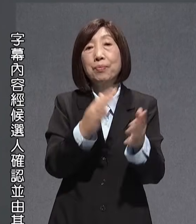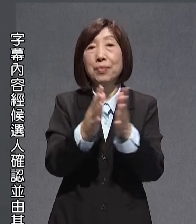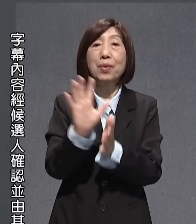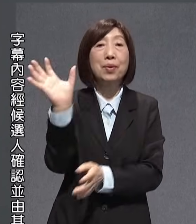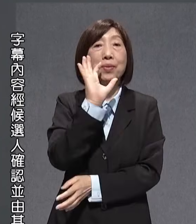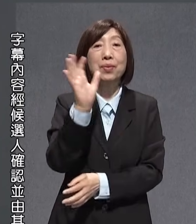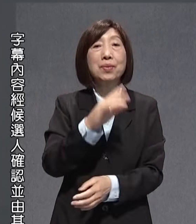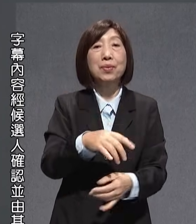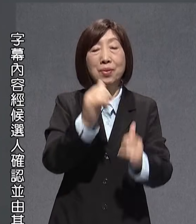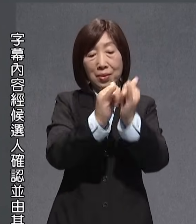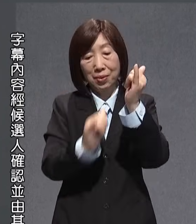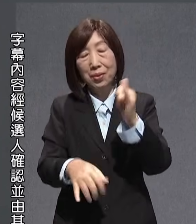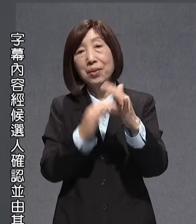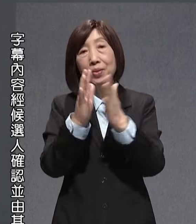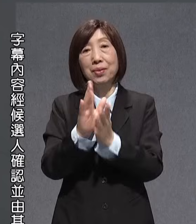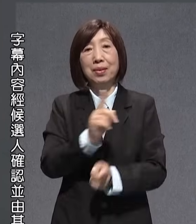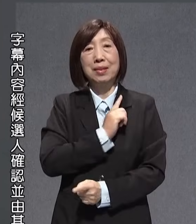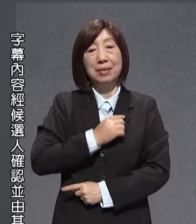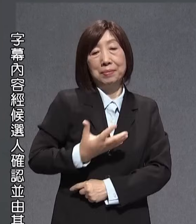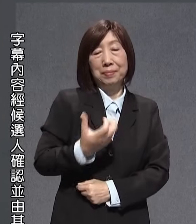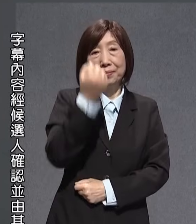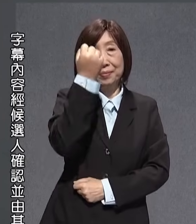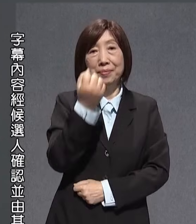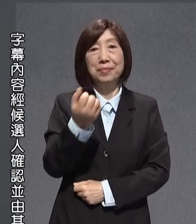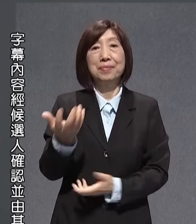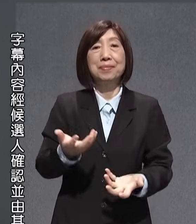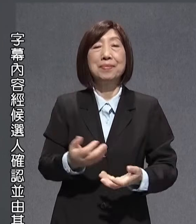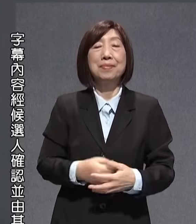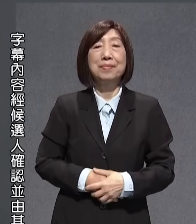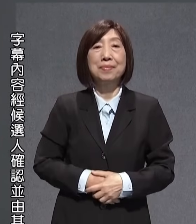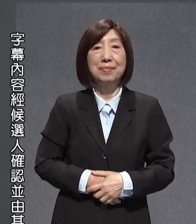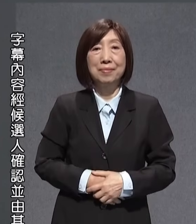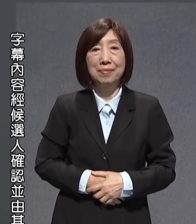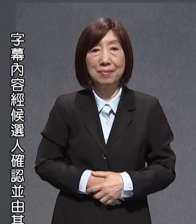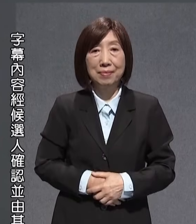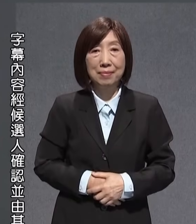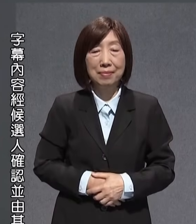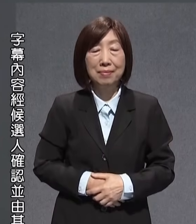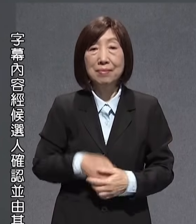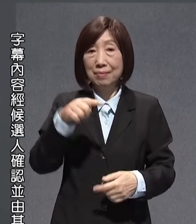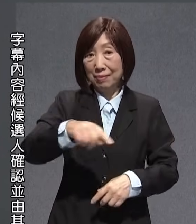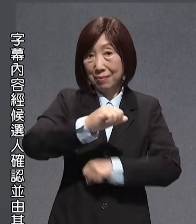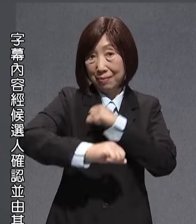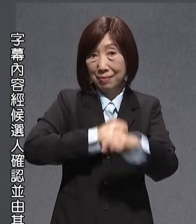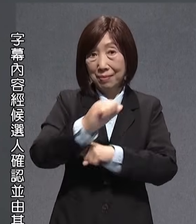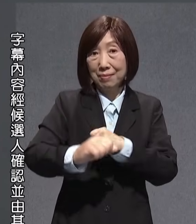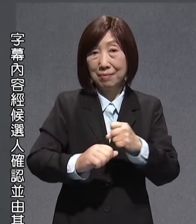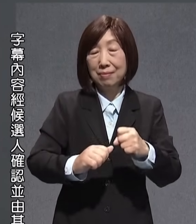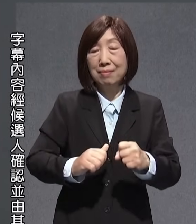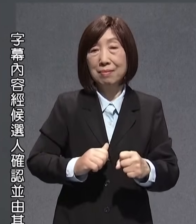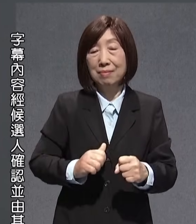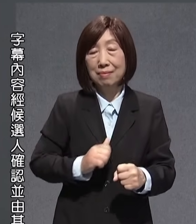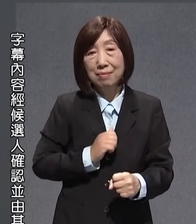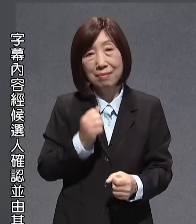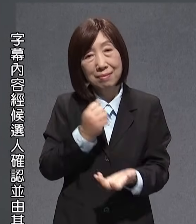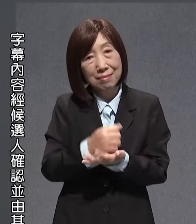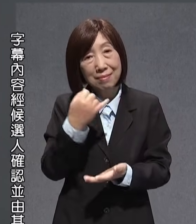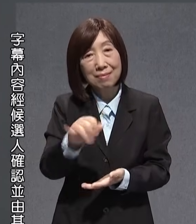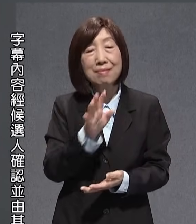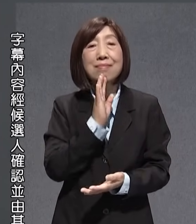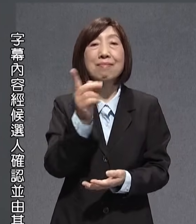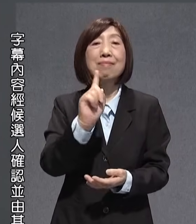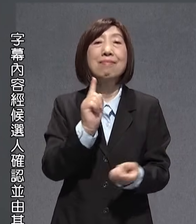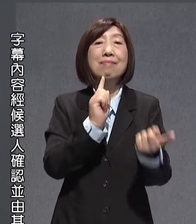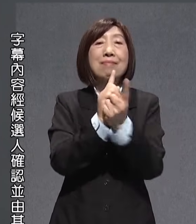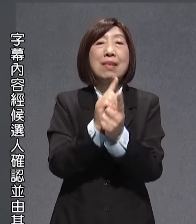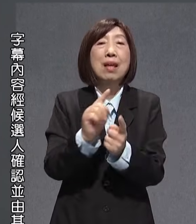代要当家做主的心声。这个活动很不凑巧，刚好碰到